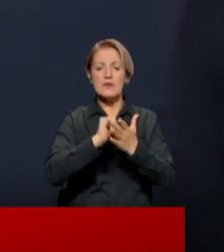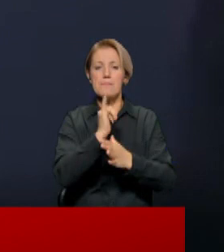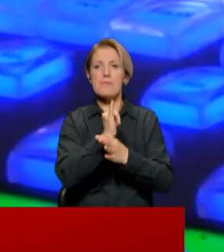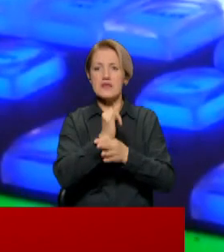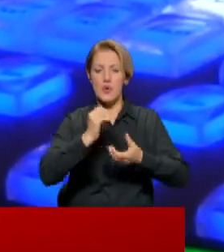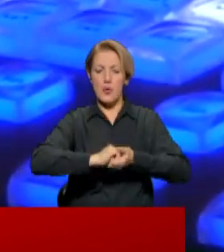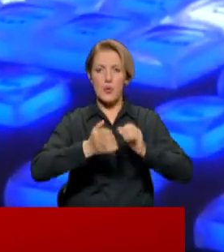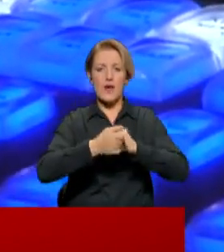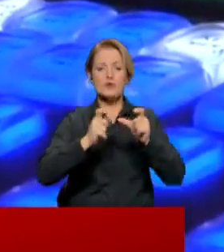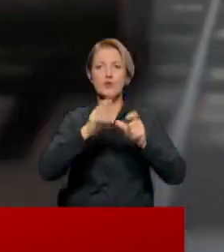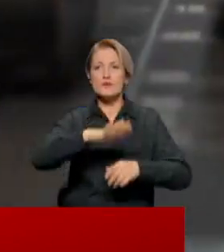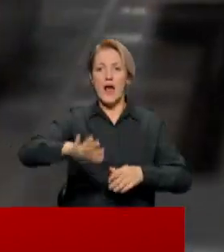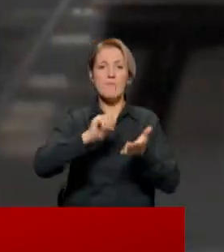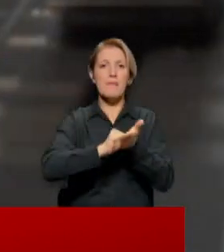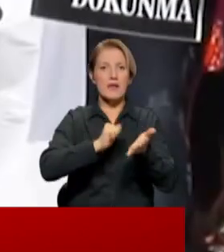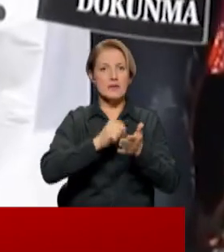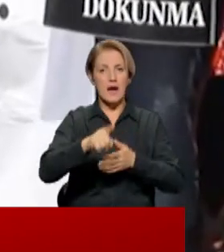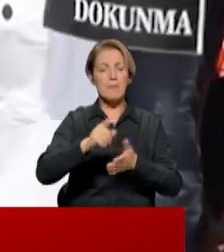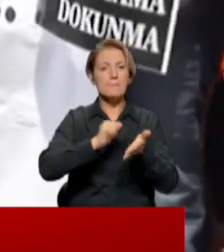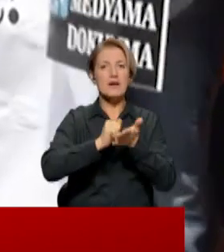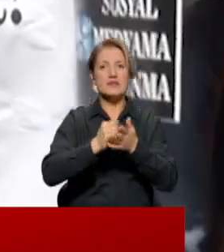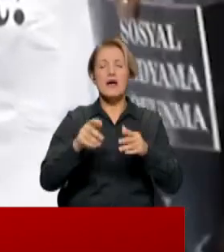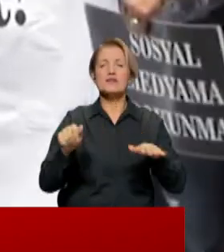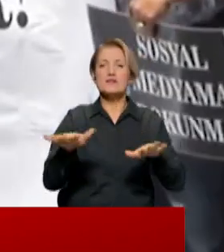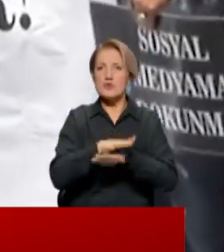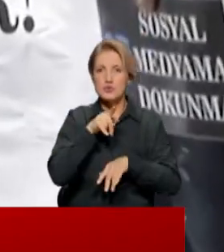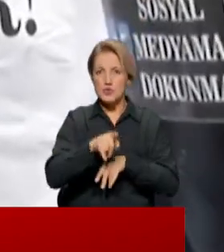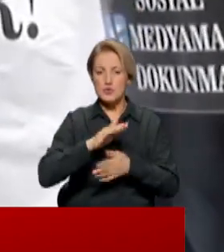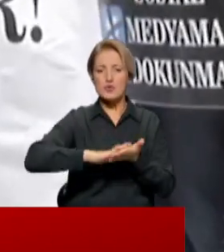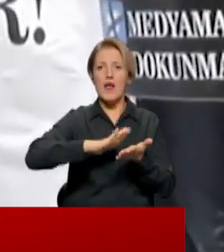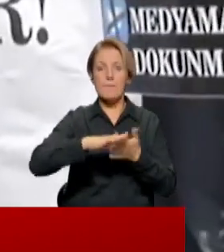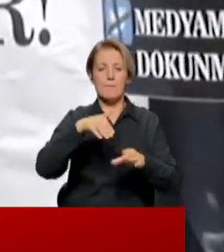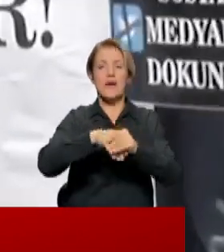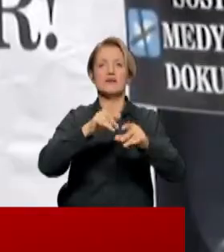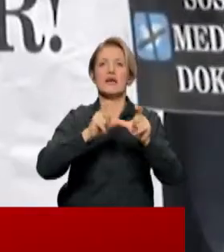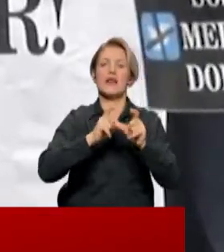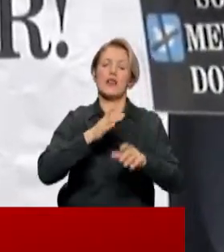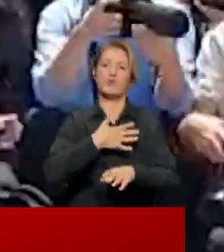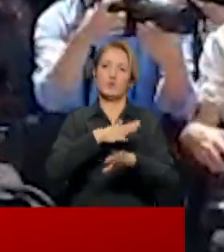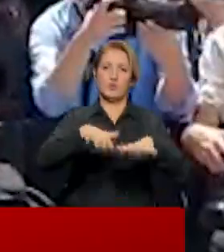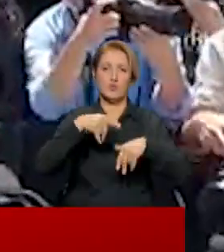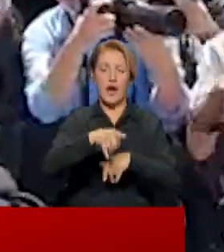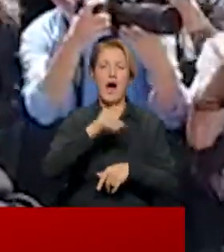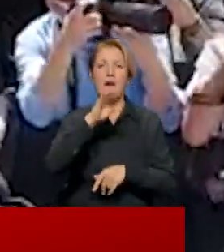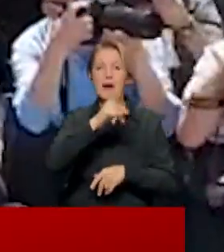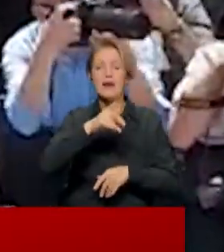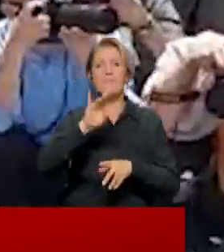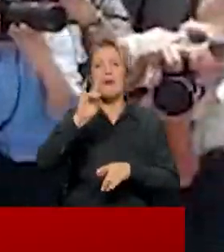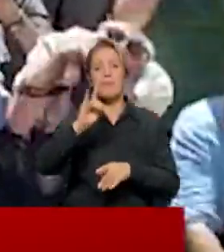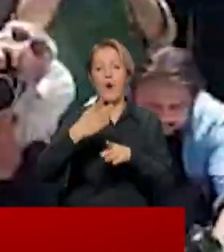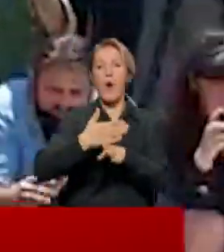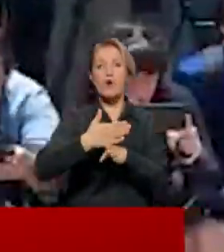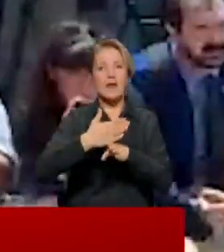örgütlerinin sosyal medya ve basına sansür olarak nitelediği düzenleme meclis genel kurulunda AK Parti'de MHP ortaklaşa